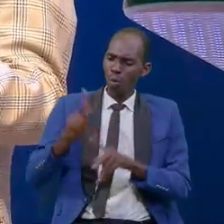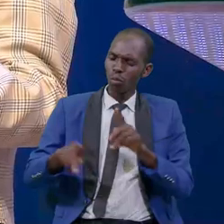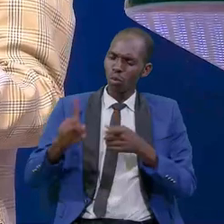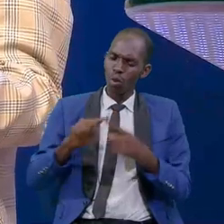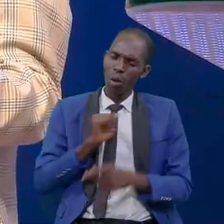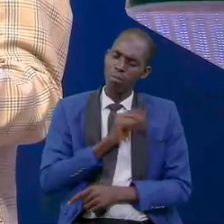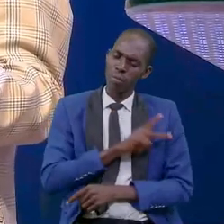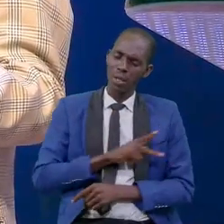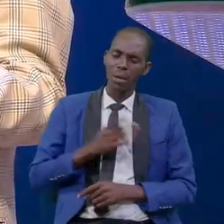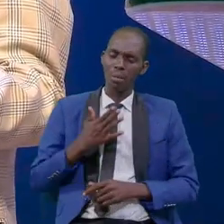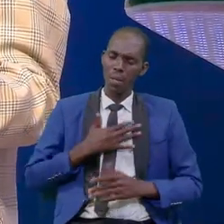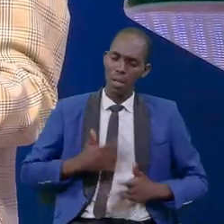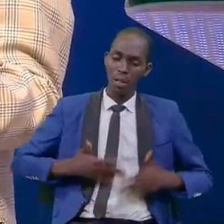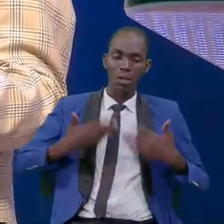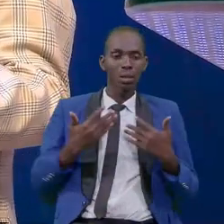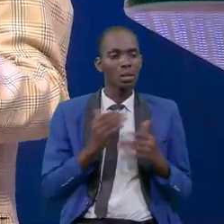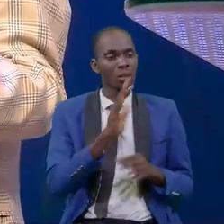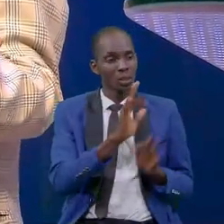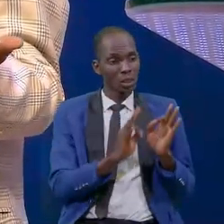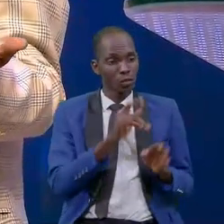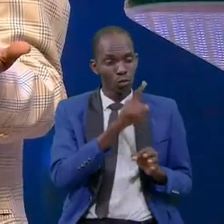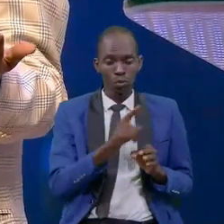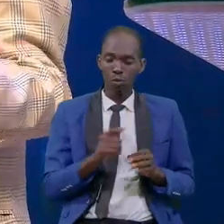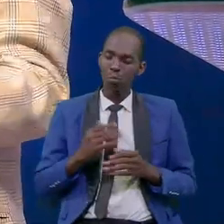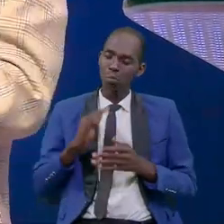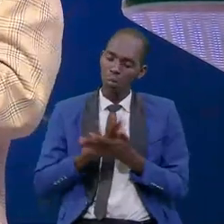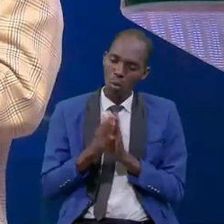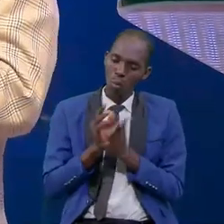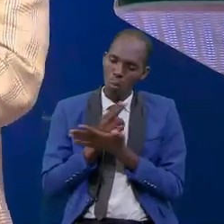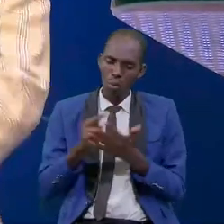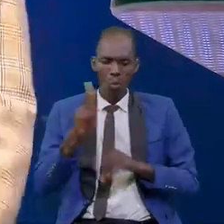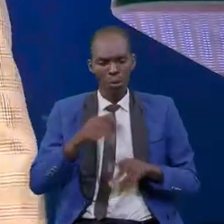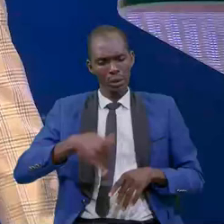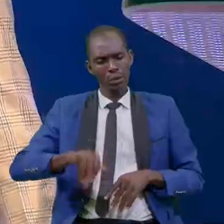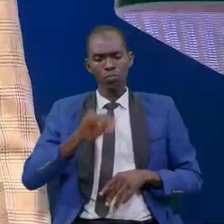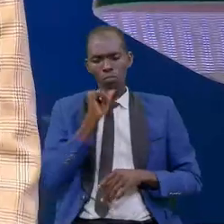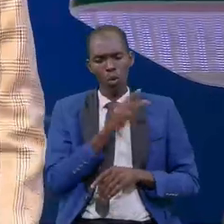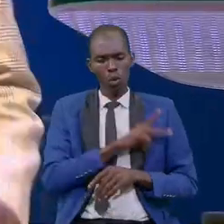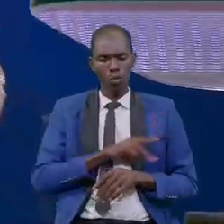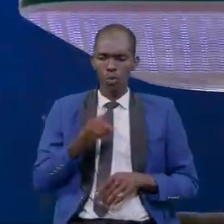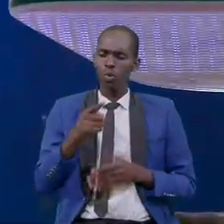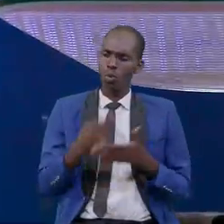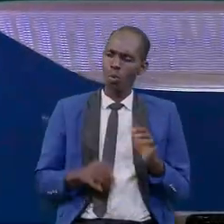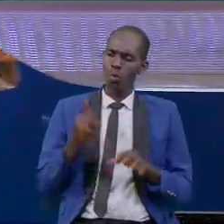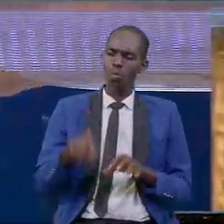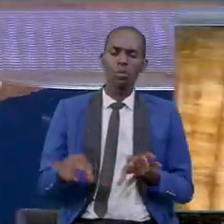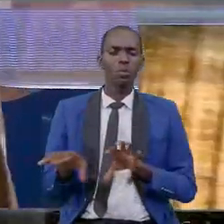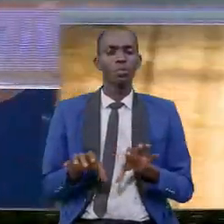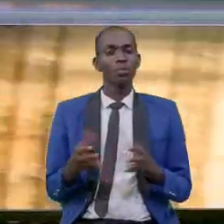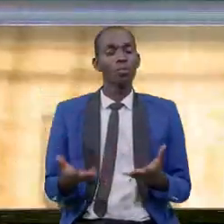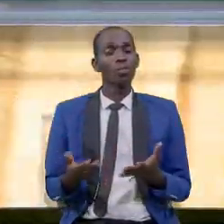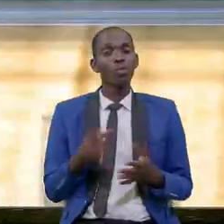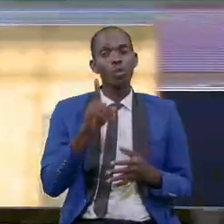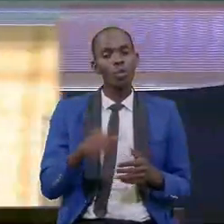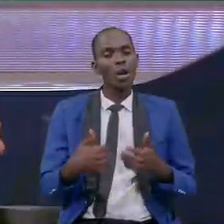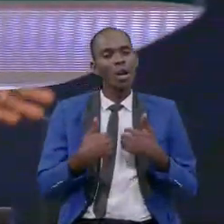vie. Et si après vous être devenu saint et que les gens ne vous apprécient pas, qu'allez-vous faire? Nous devons avoir